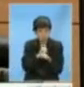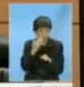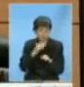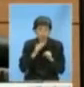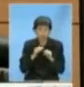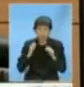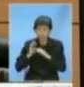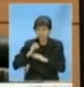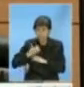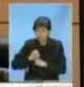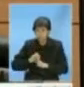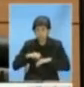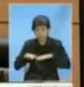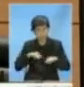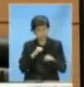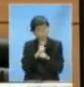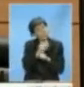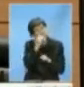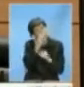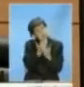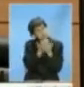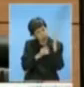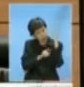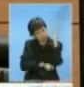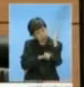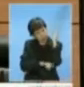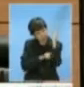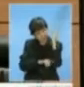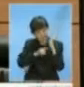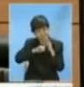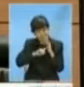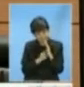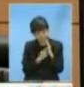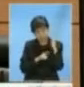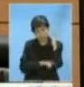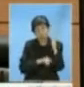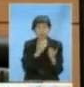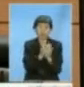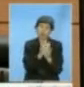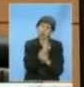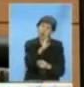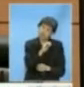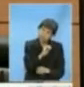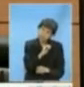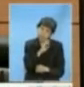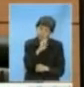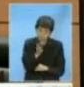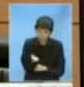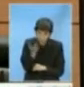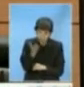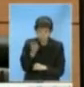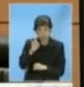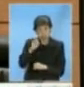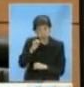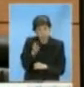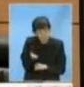ประชาธิปัตย์บริหารประเทศทำไมราคายางจากเริ่มต้น670ขยับมา 80และก็